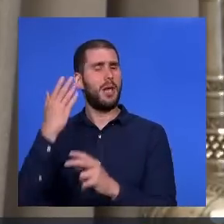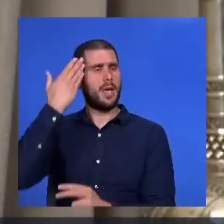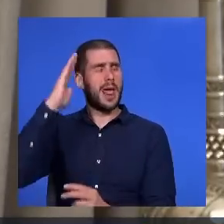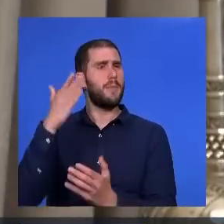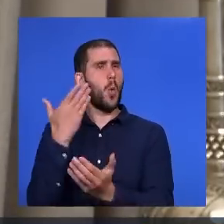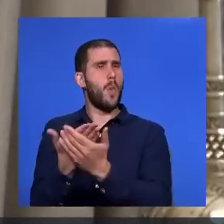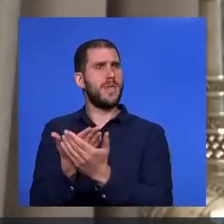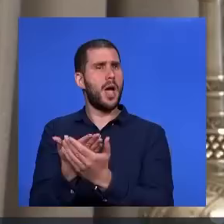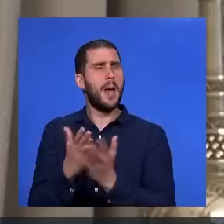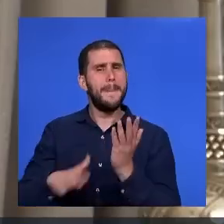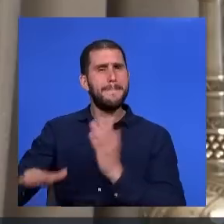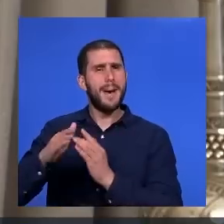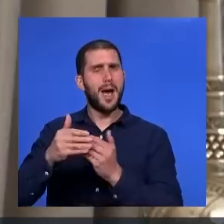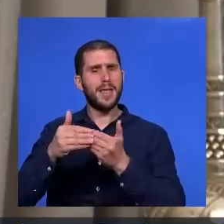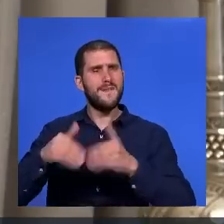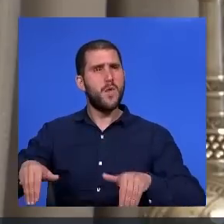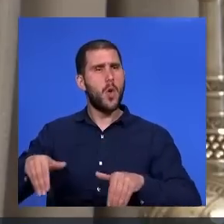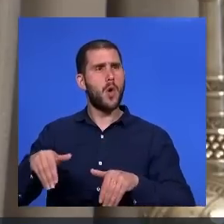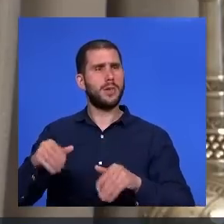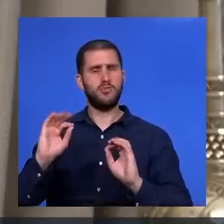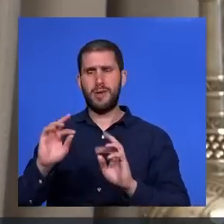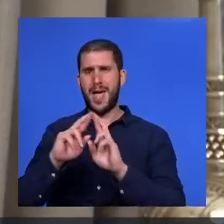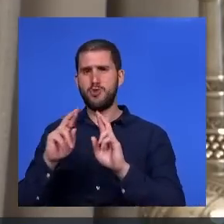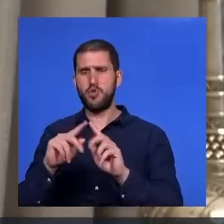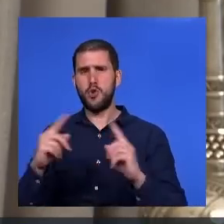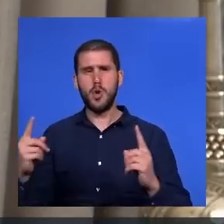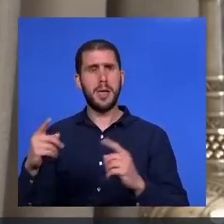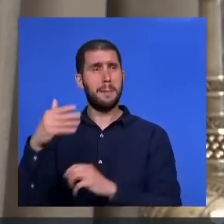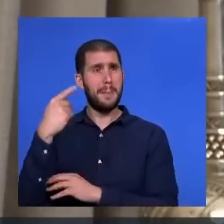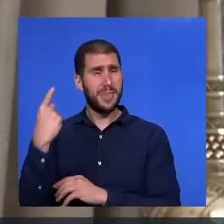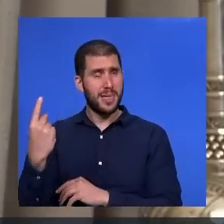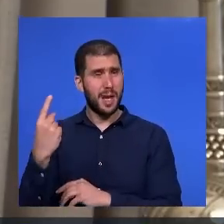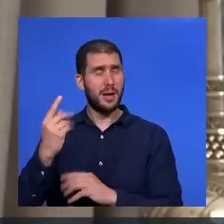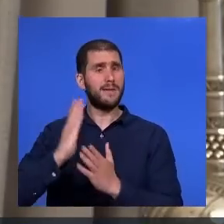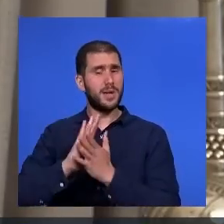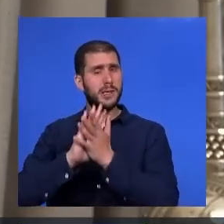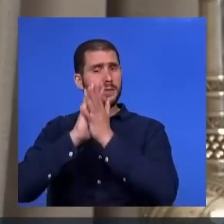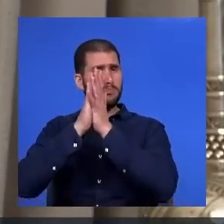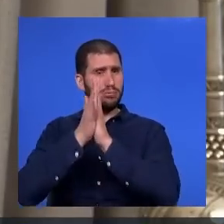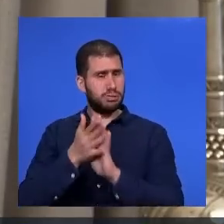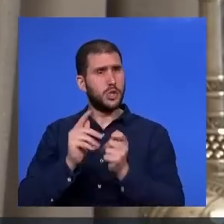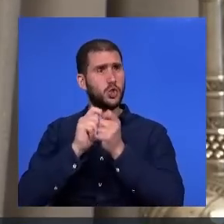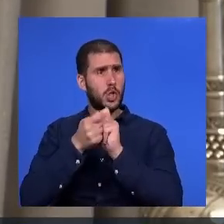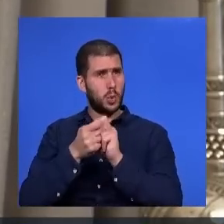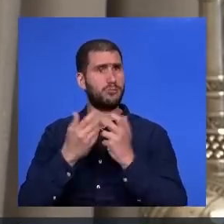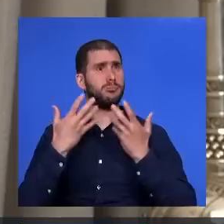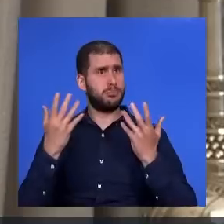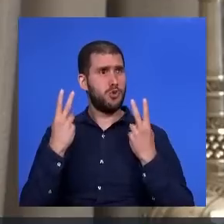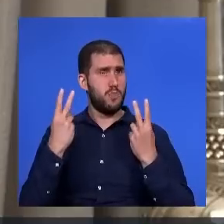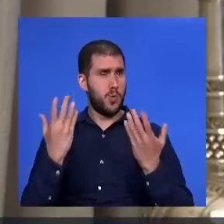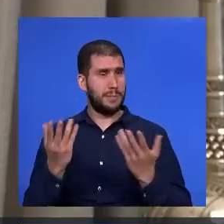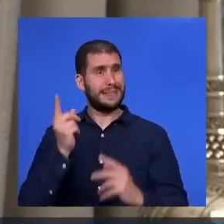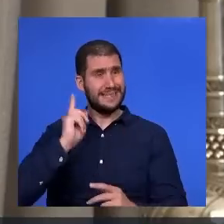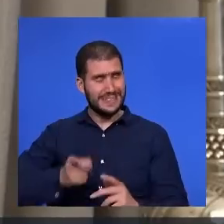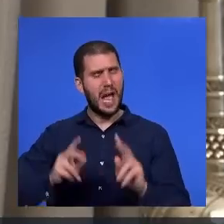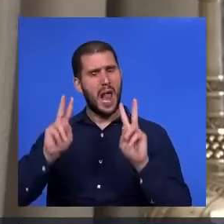מהעובדה שמערכת גבולות הגזרה בין הרשויות במדינה עברה שינויים כאלה משמעותיים